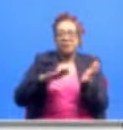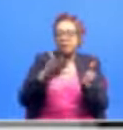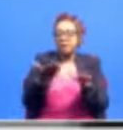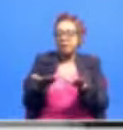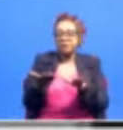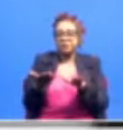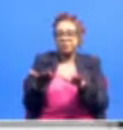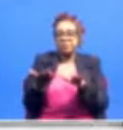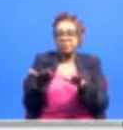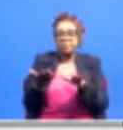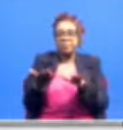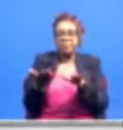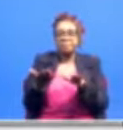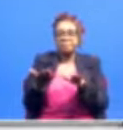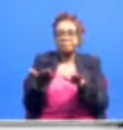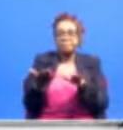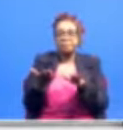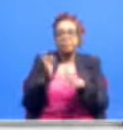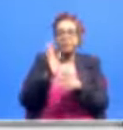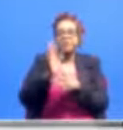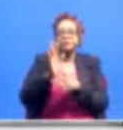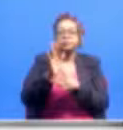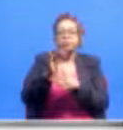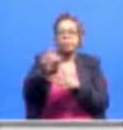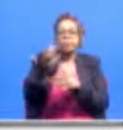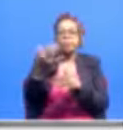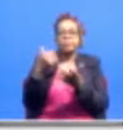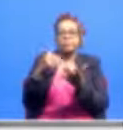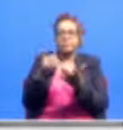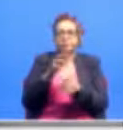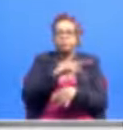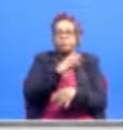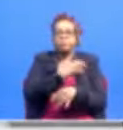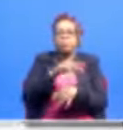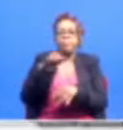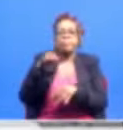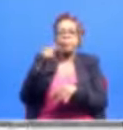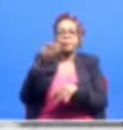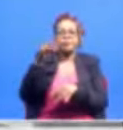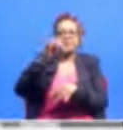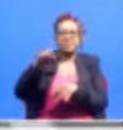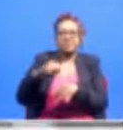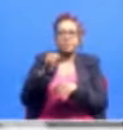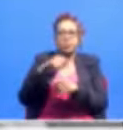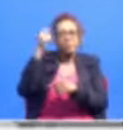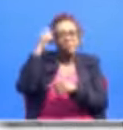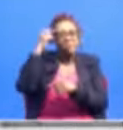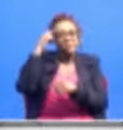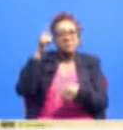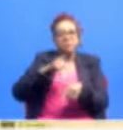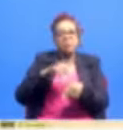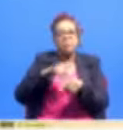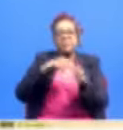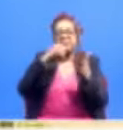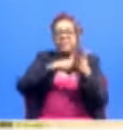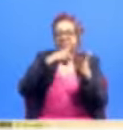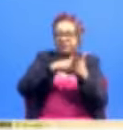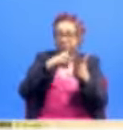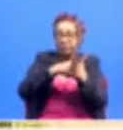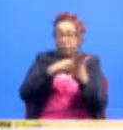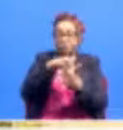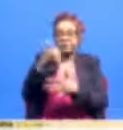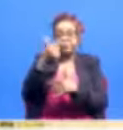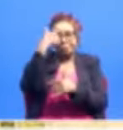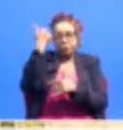Hilda alikuwa mhudumu wa afya hospitalini Portrees, akikumbukwa kwa ujasiri wake wa kutetea maslahi wenzake, kwani